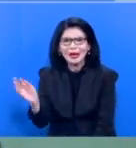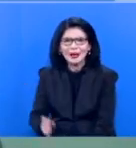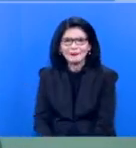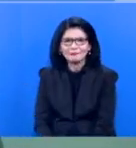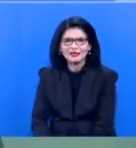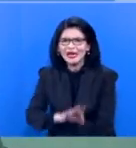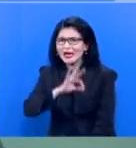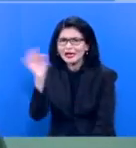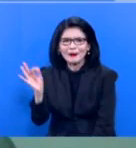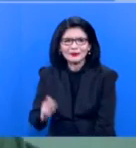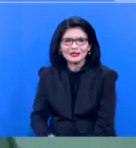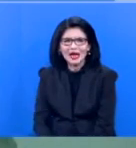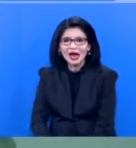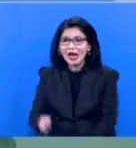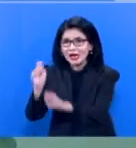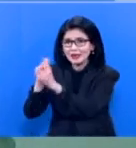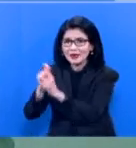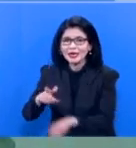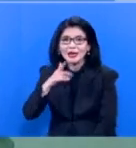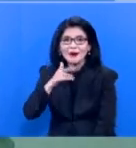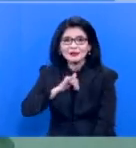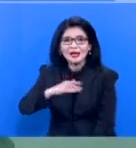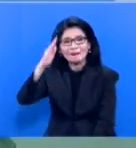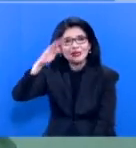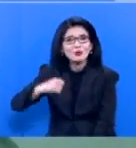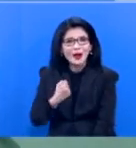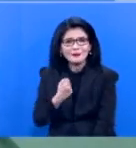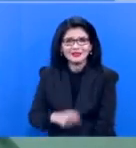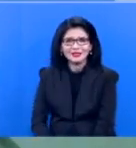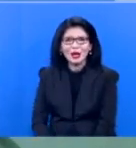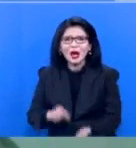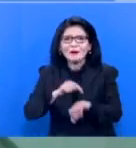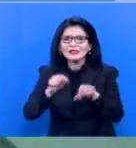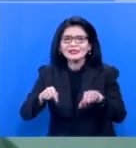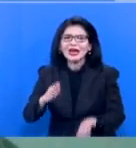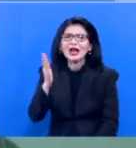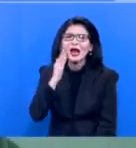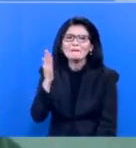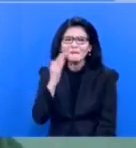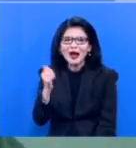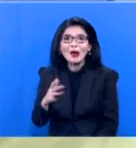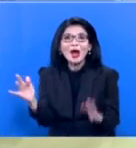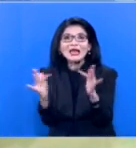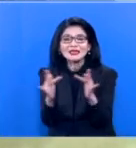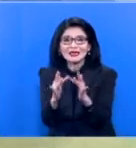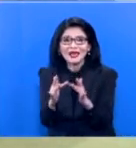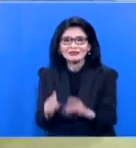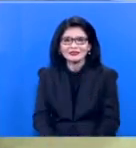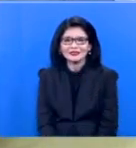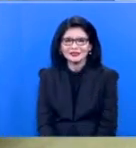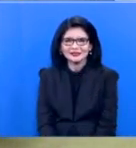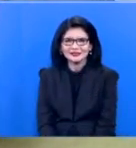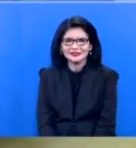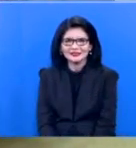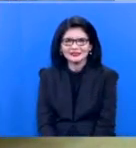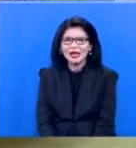asal suami, ke Bengkulu itu belum pernah. Zaman sekarang udah gampang ya pakai virtual. Walau